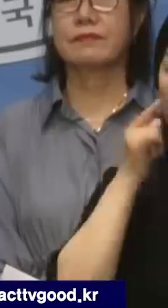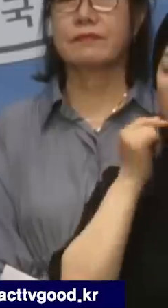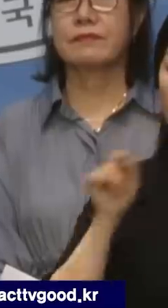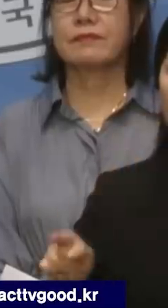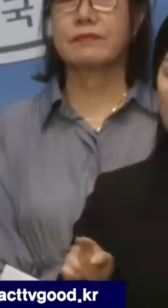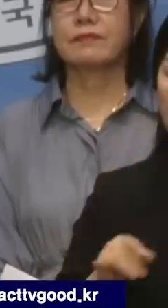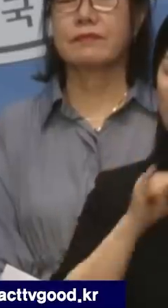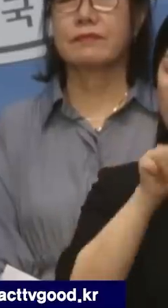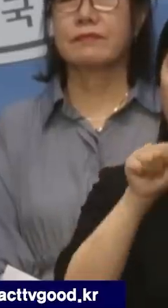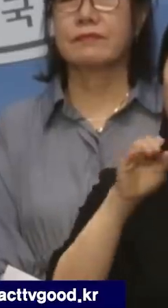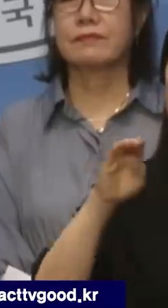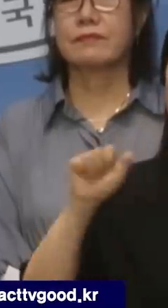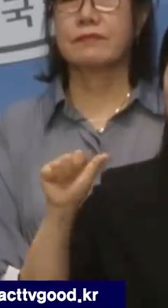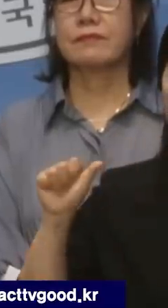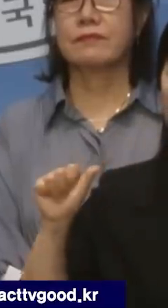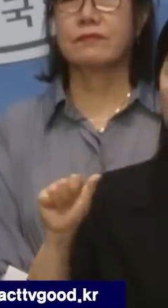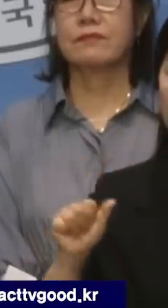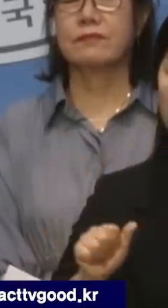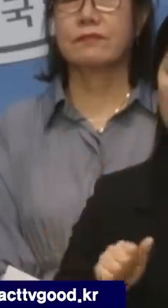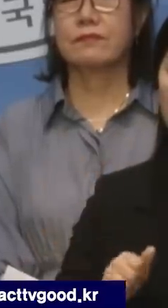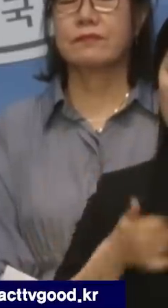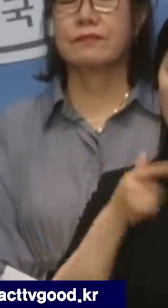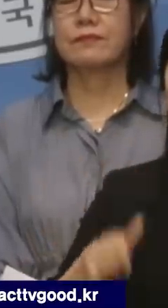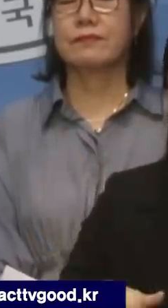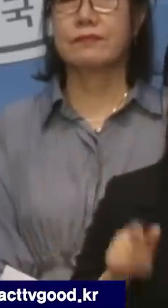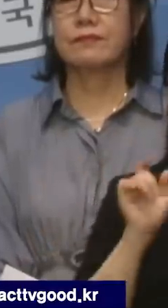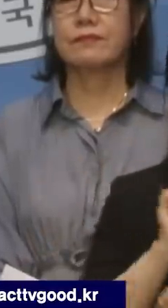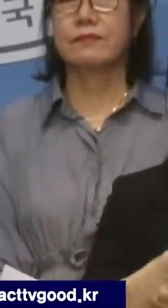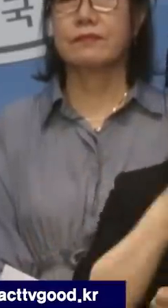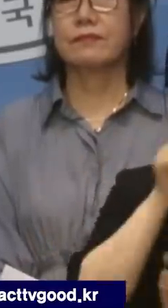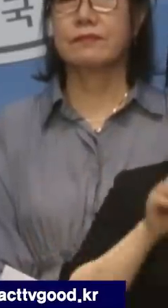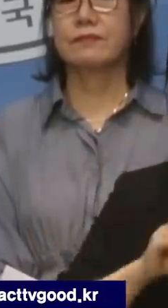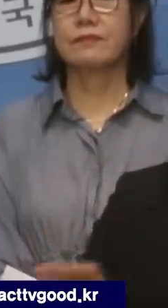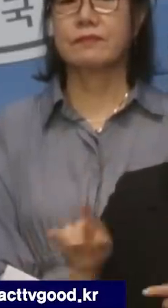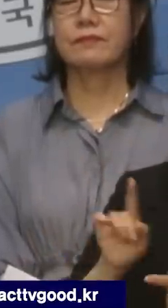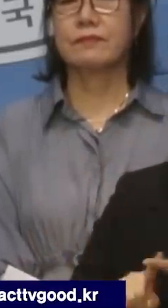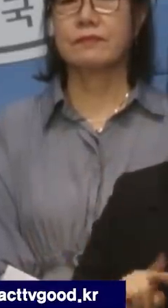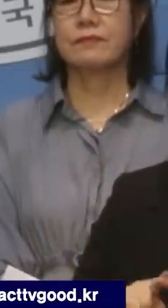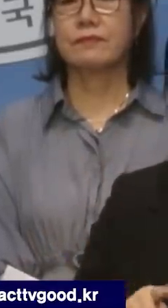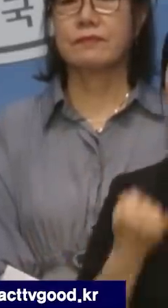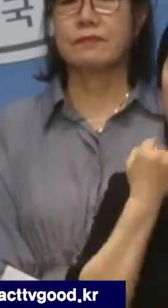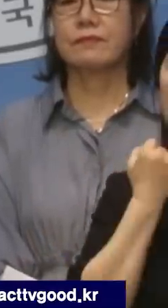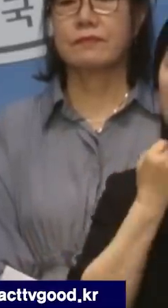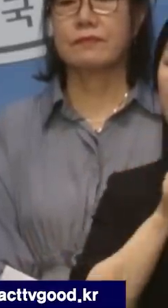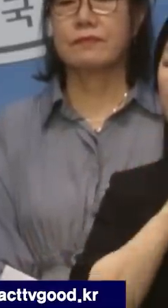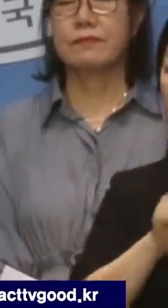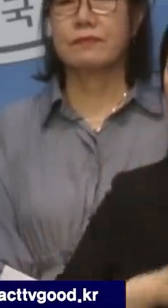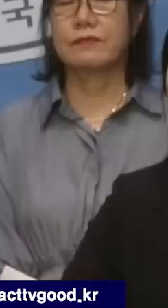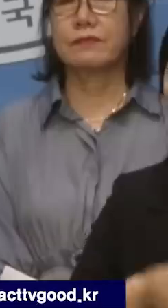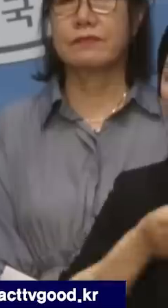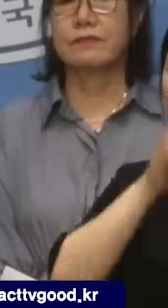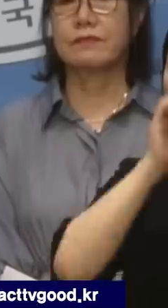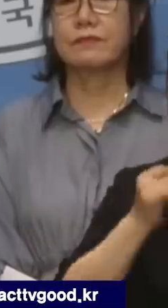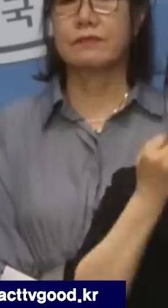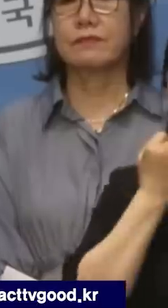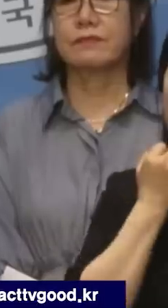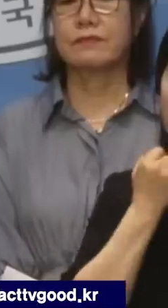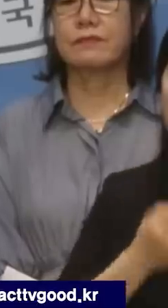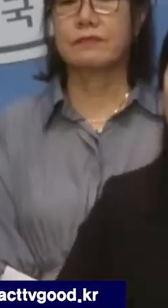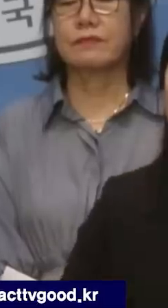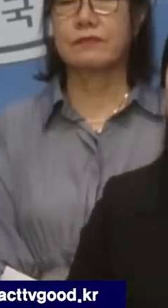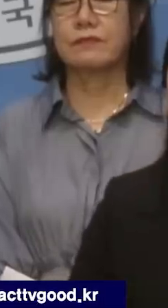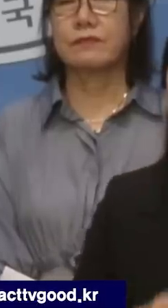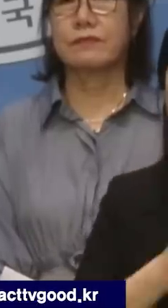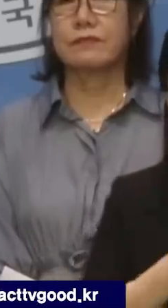일본은 IAEA의 핵오염수 방류는 타당하다라는 견해를 근거로 마셔도 괜찮다면서